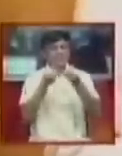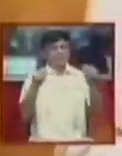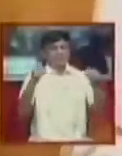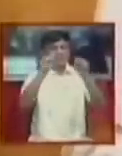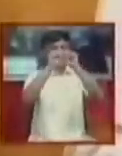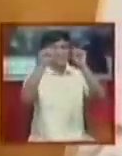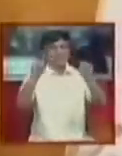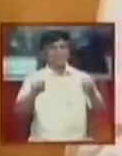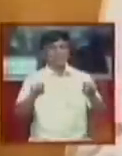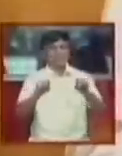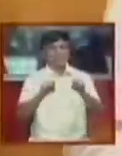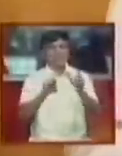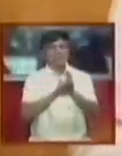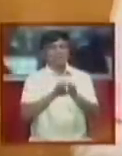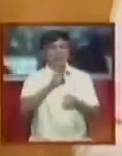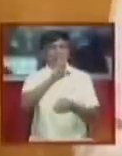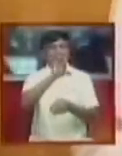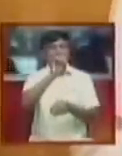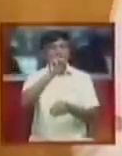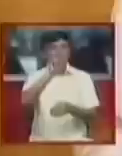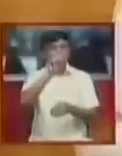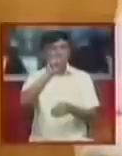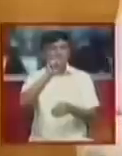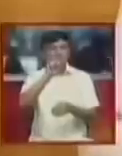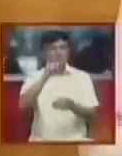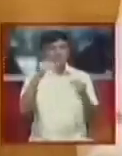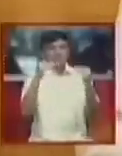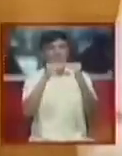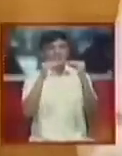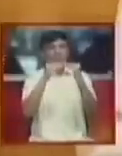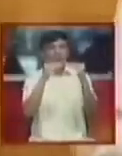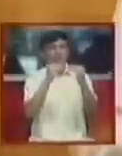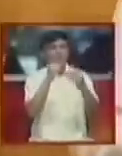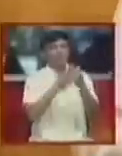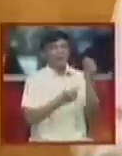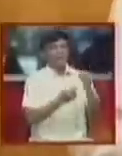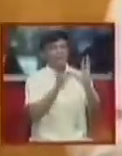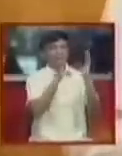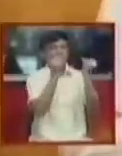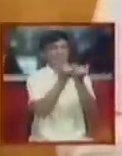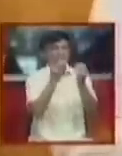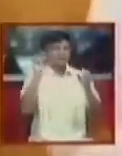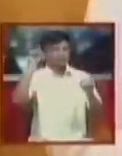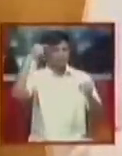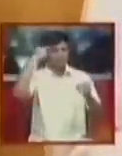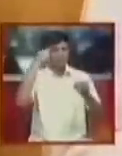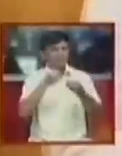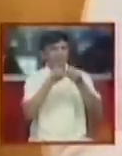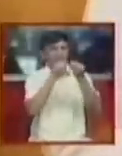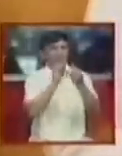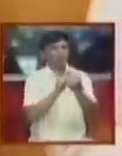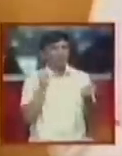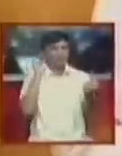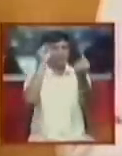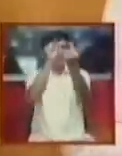ng sistema kung saan ang bonus ay nakabase sa pagtupad ng mga ahensya sa kanilang mga target para sa